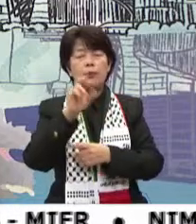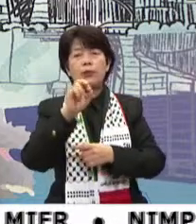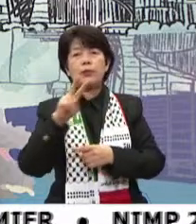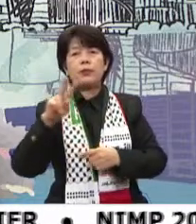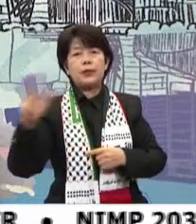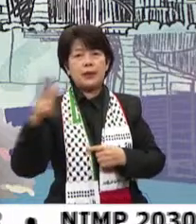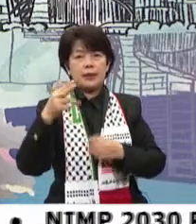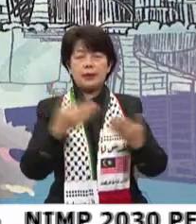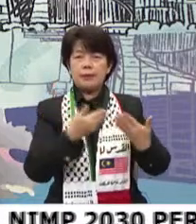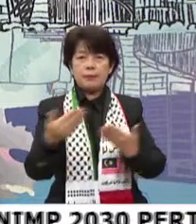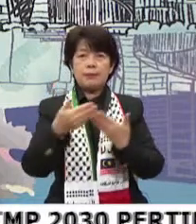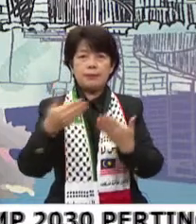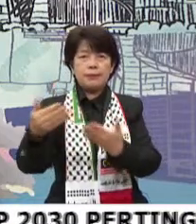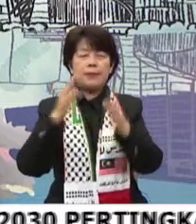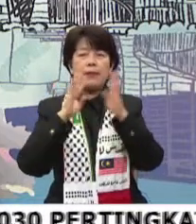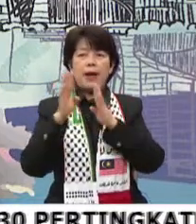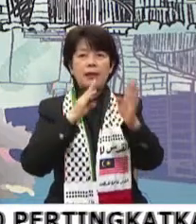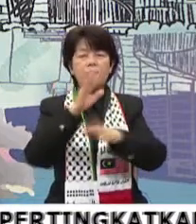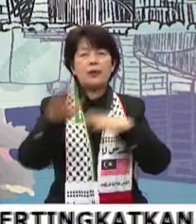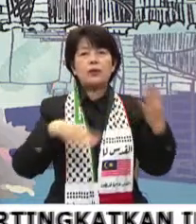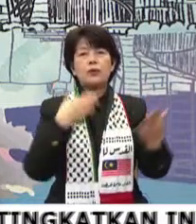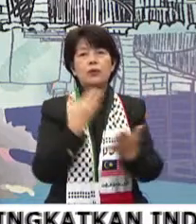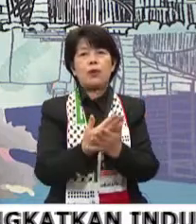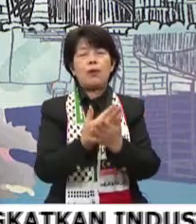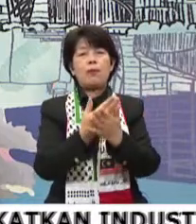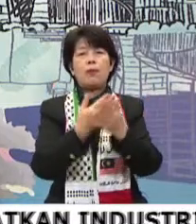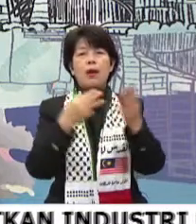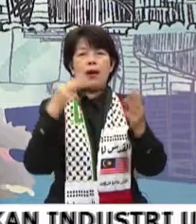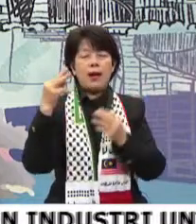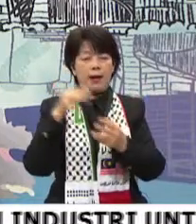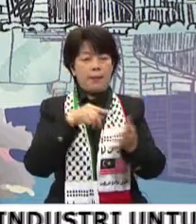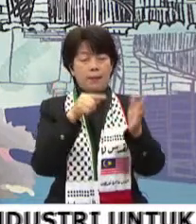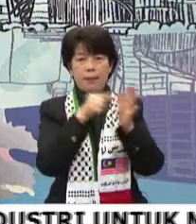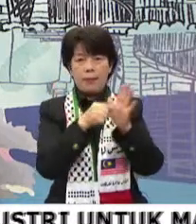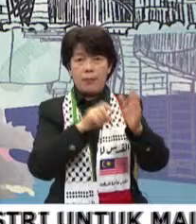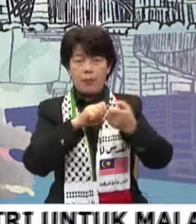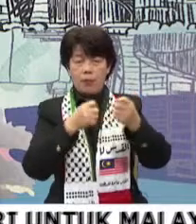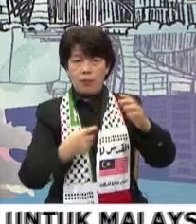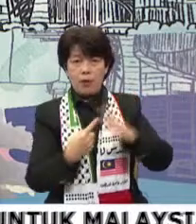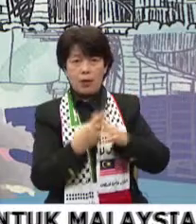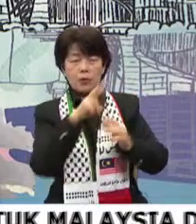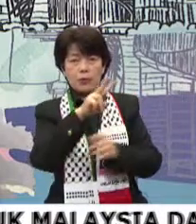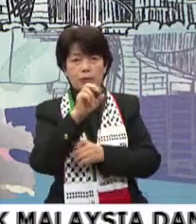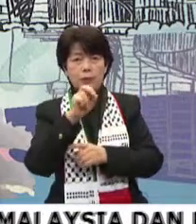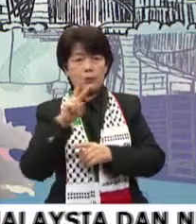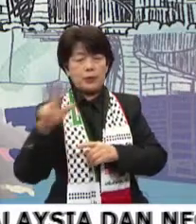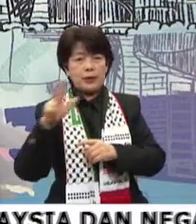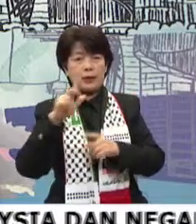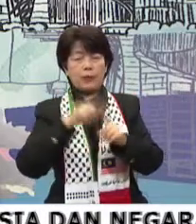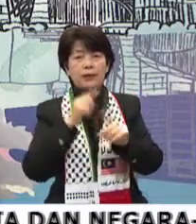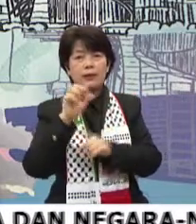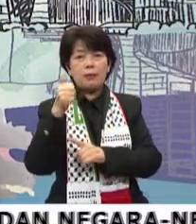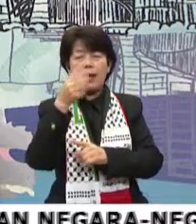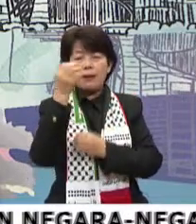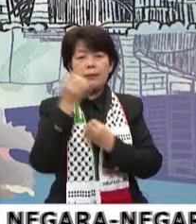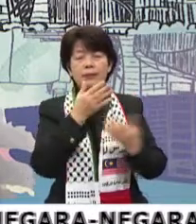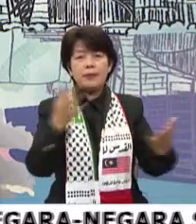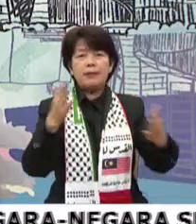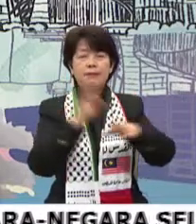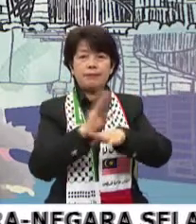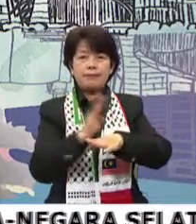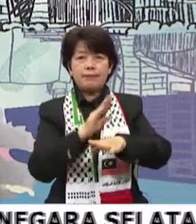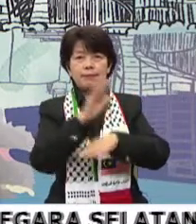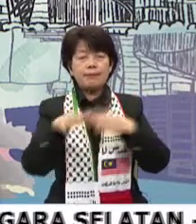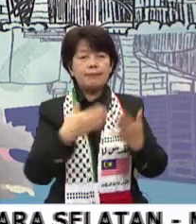ini menyambung semula perbahasan atas masalah berkenaan dengan yang dibincangkan pada 12 Oktober 2023 dan menteri perdagangan dalam